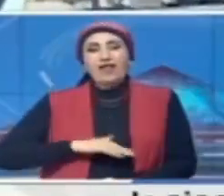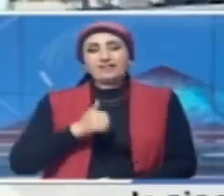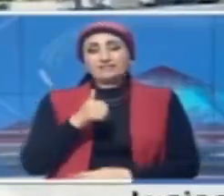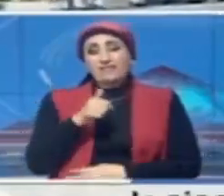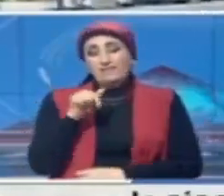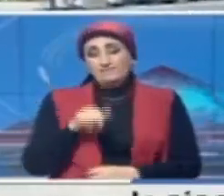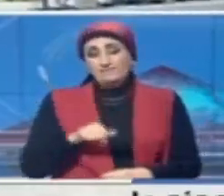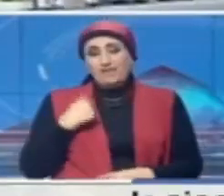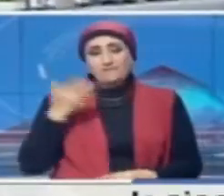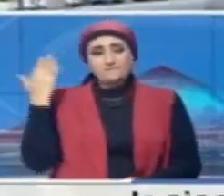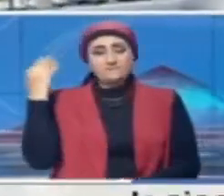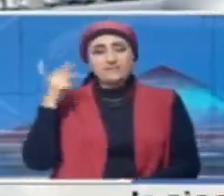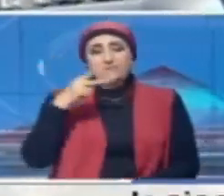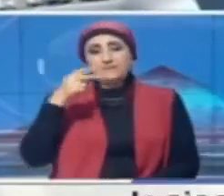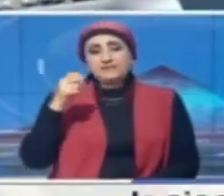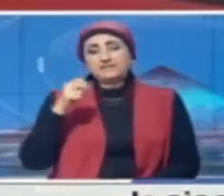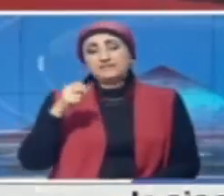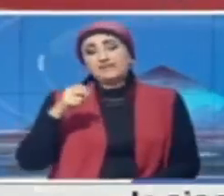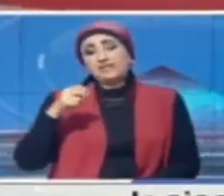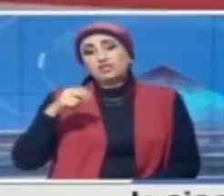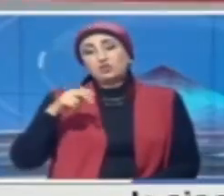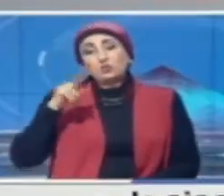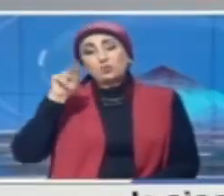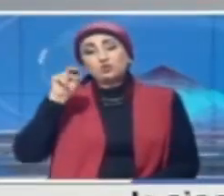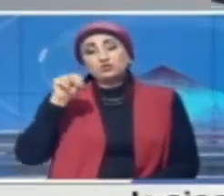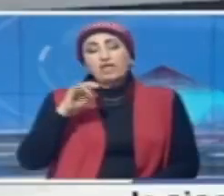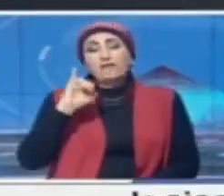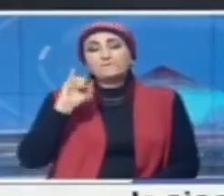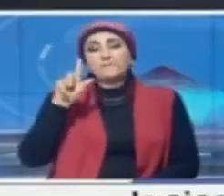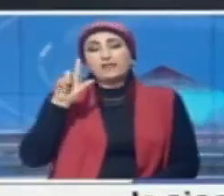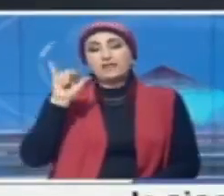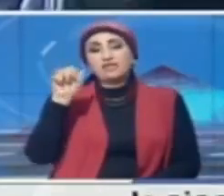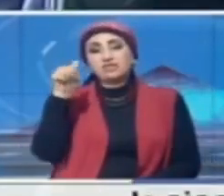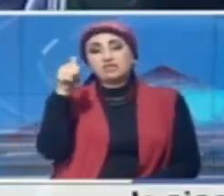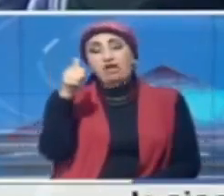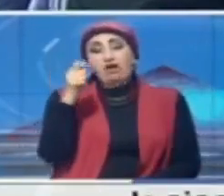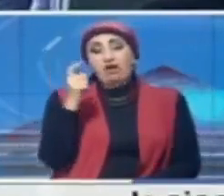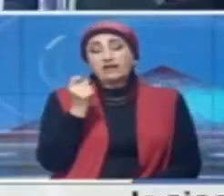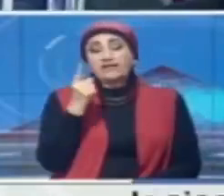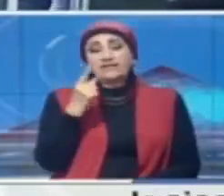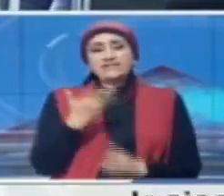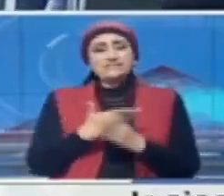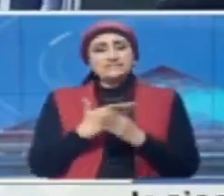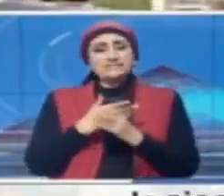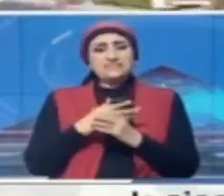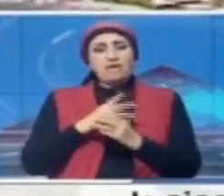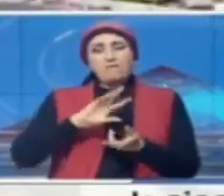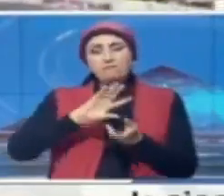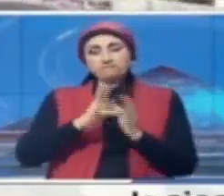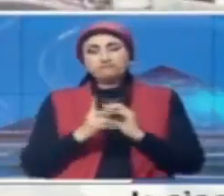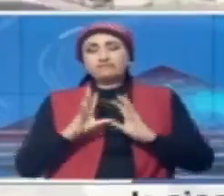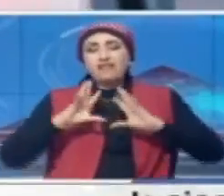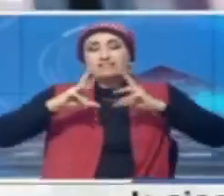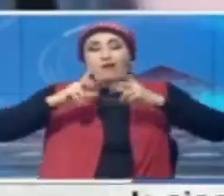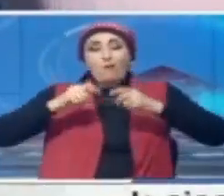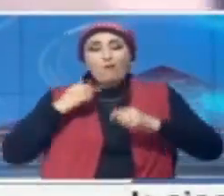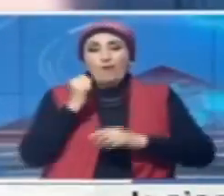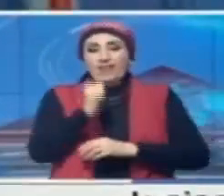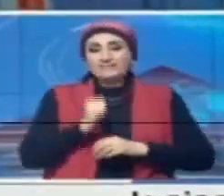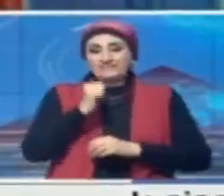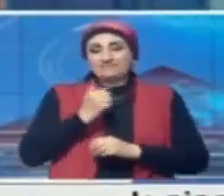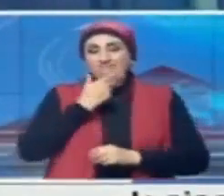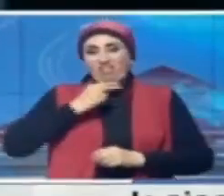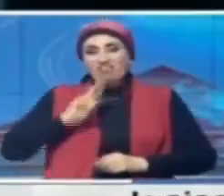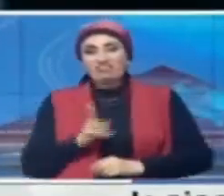فمن 224 مليار جنيه خصصتها الحكومة المصرية لتطوير شبكة السكك الحديدية، تم